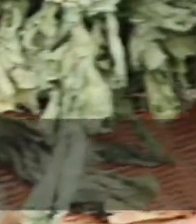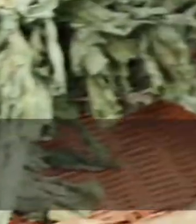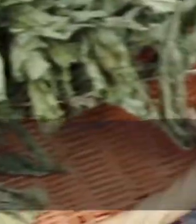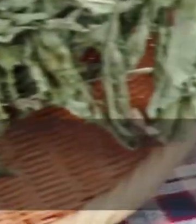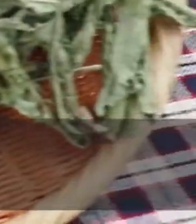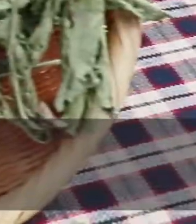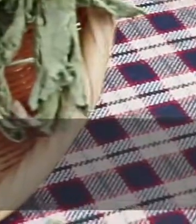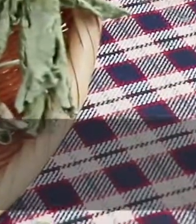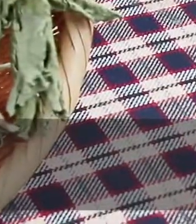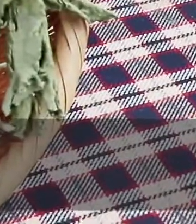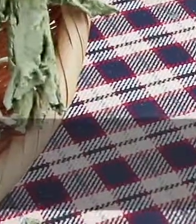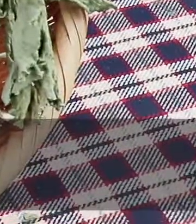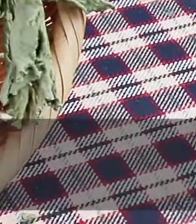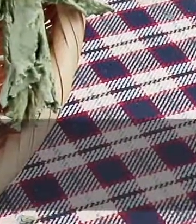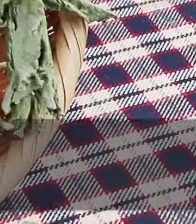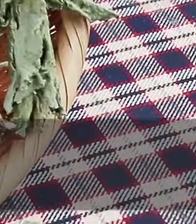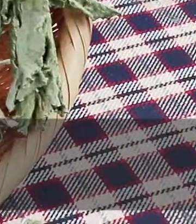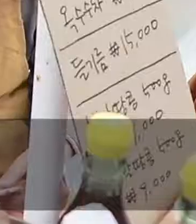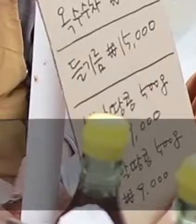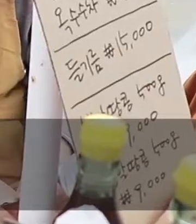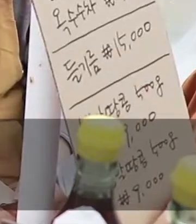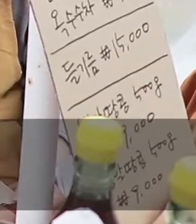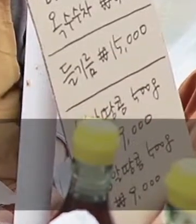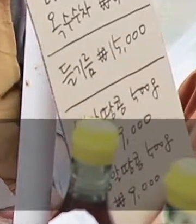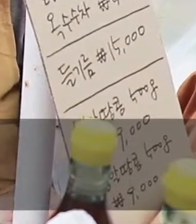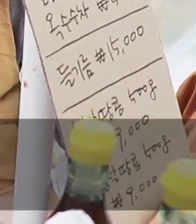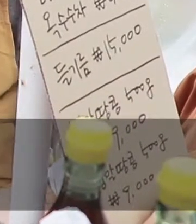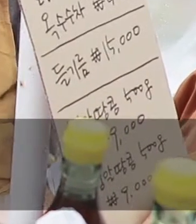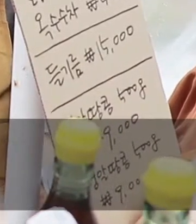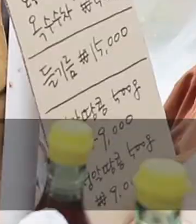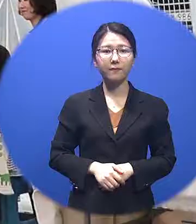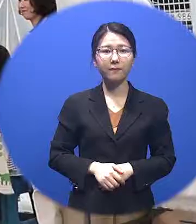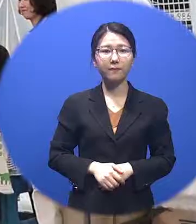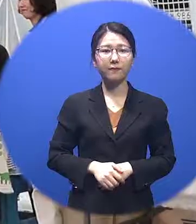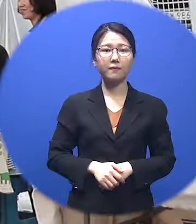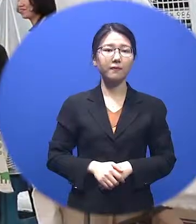진짜 하나도 안 다 했어요. 안 예. 치고 아주 건강한 거죠. 저기 무공해요, 무공해.